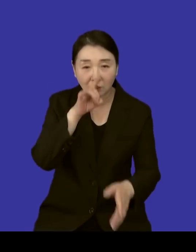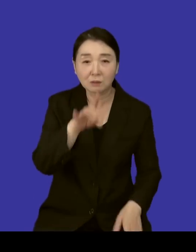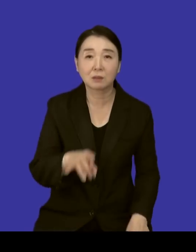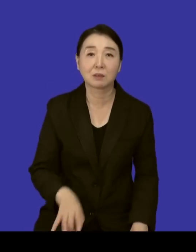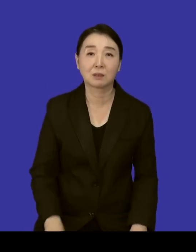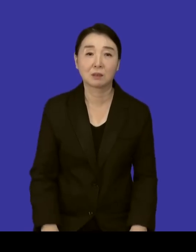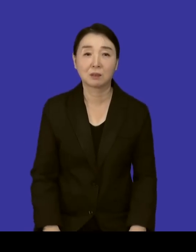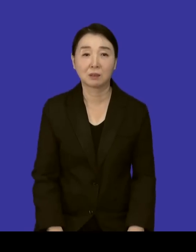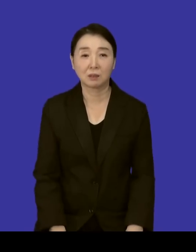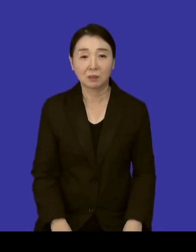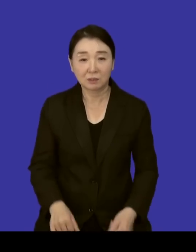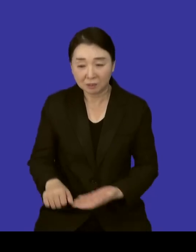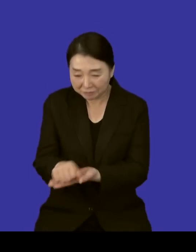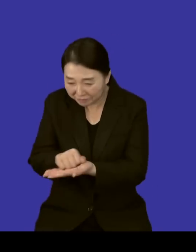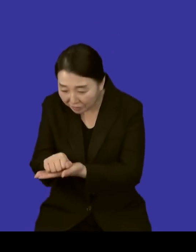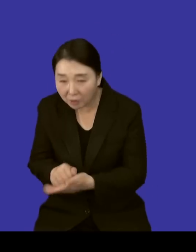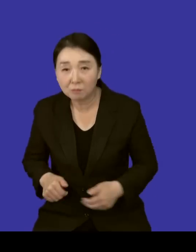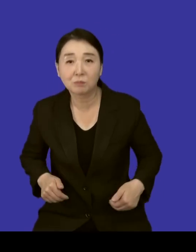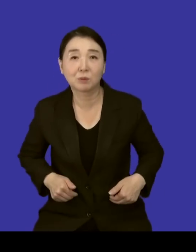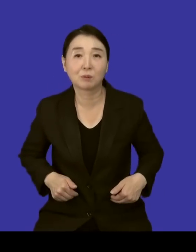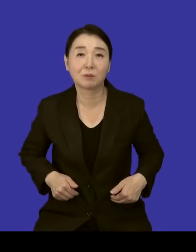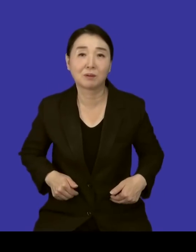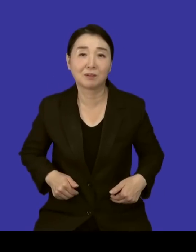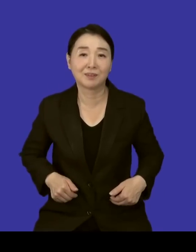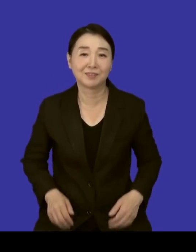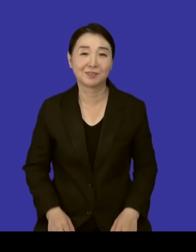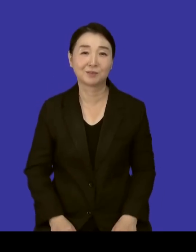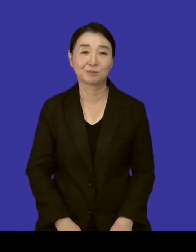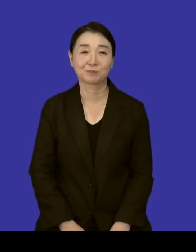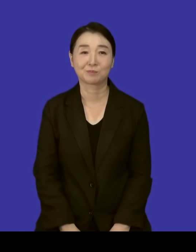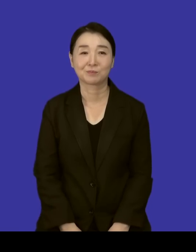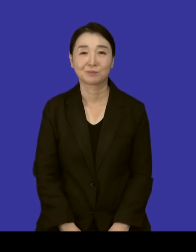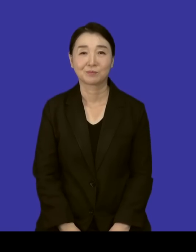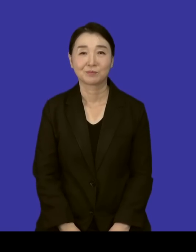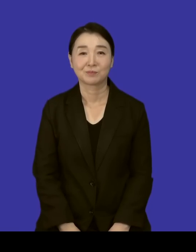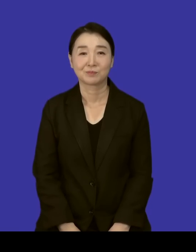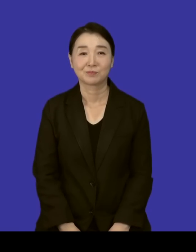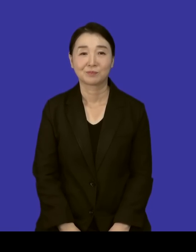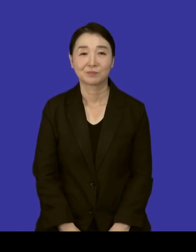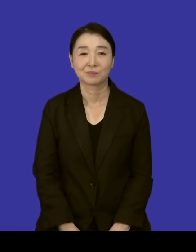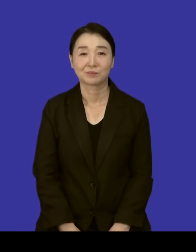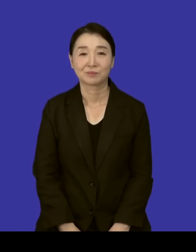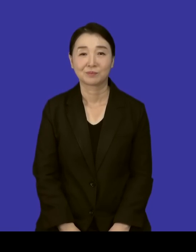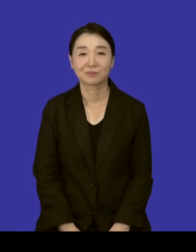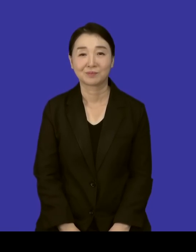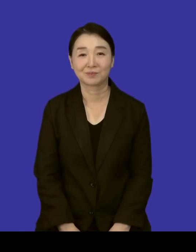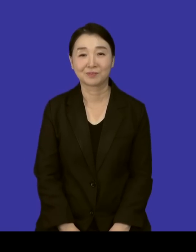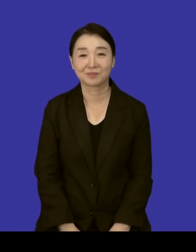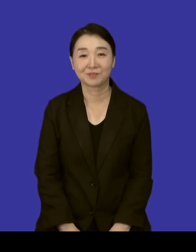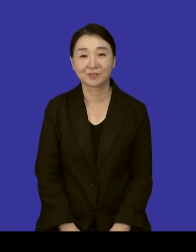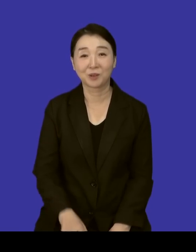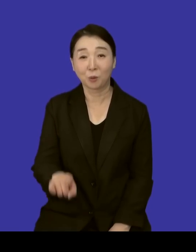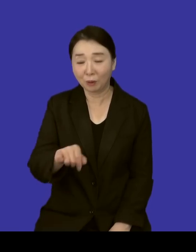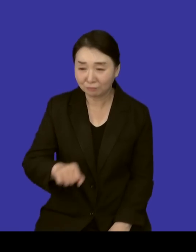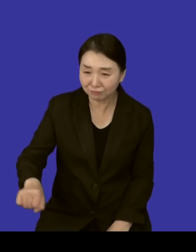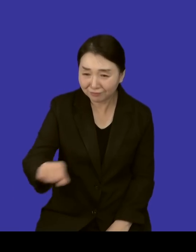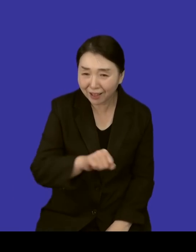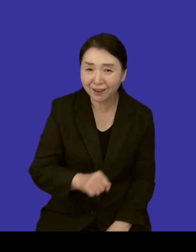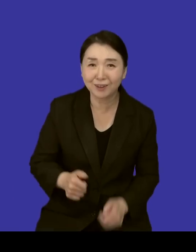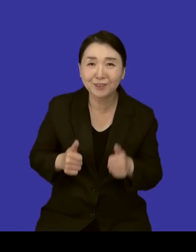되고 막 걸레질하고 있어야 되거든요. 네. 그러니까 뭐 바닥에 뭐가 있나 왜 닦으시지?